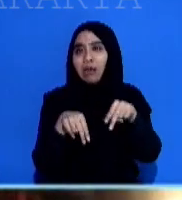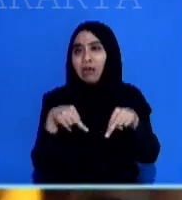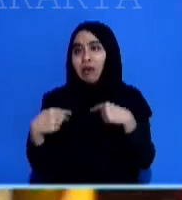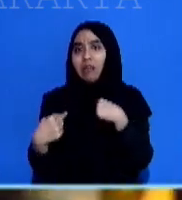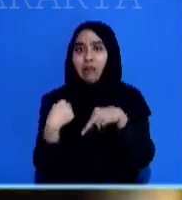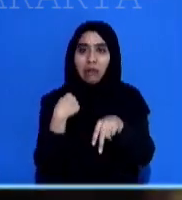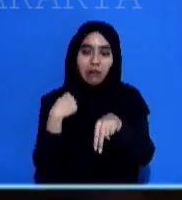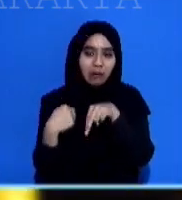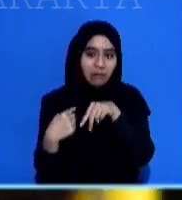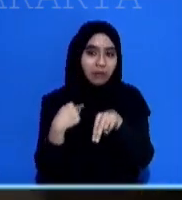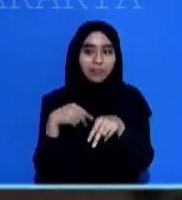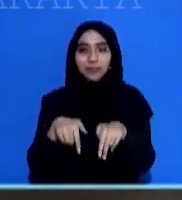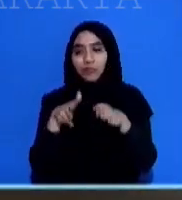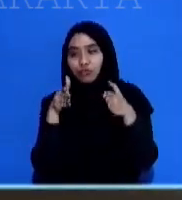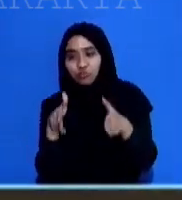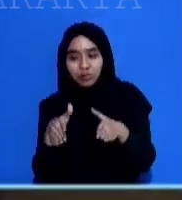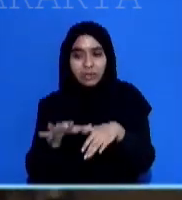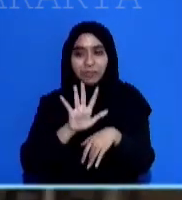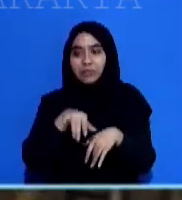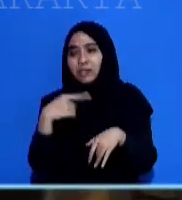hingga 15 April 202